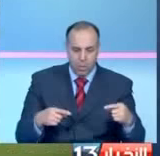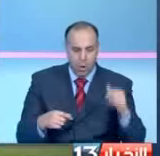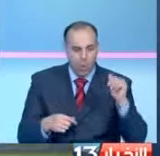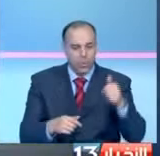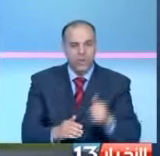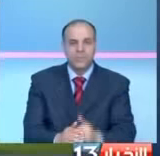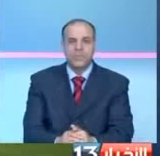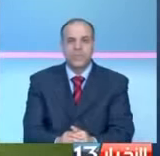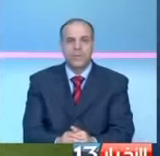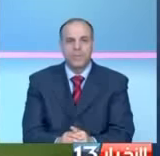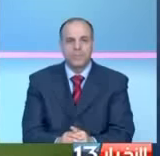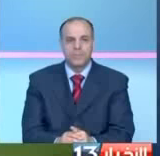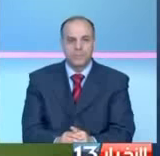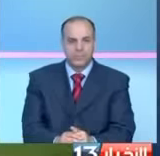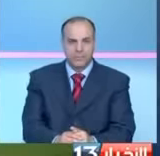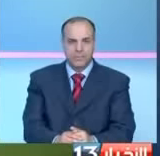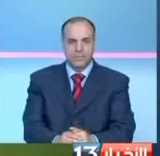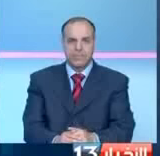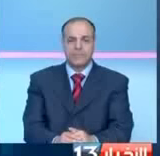الغد.